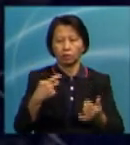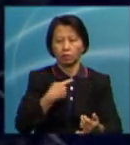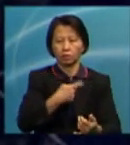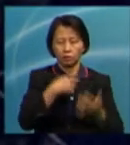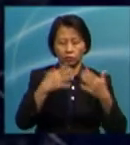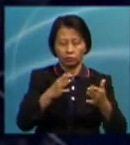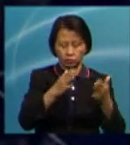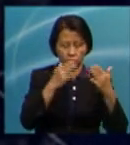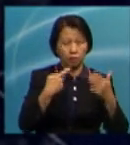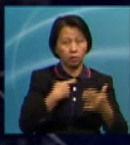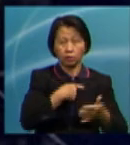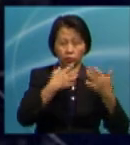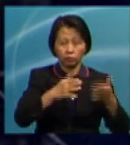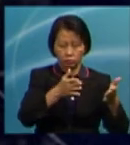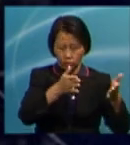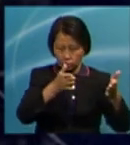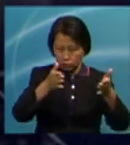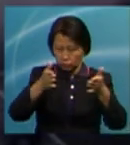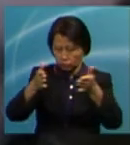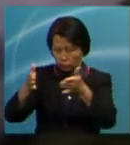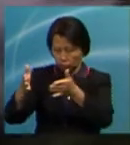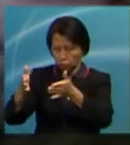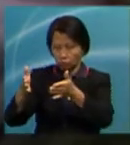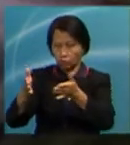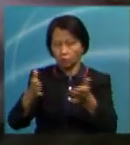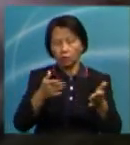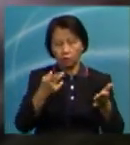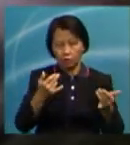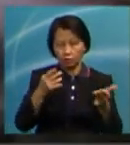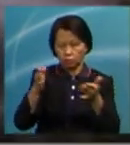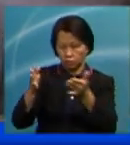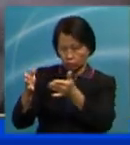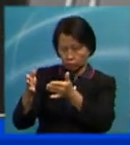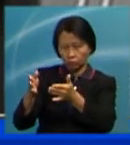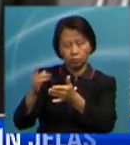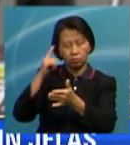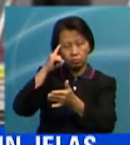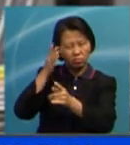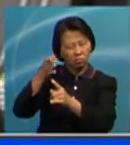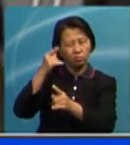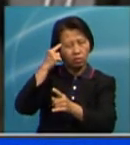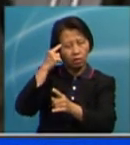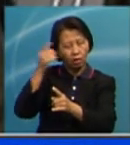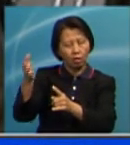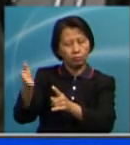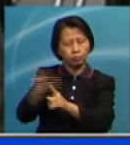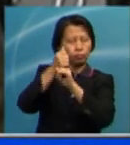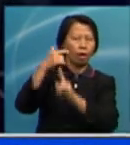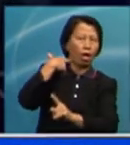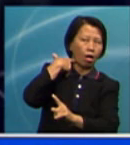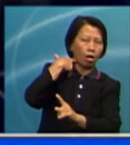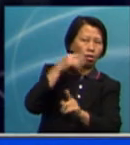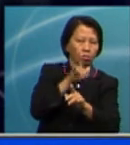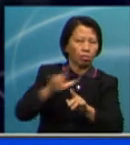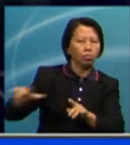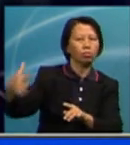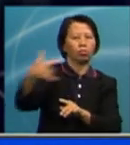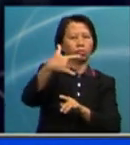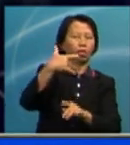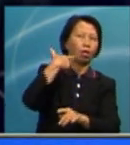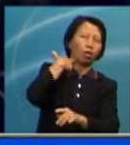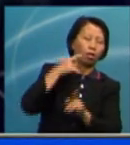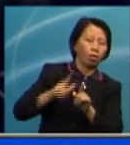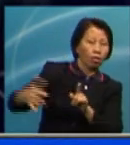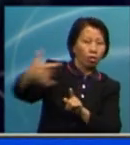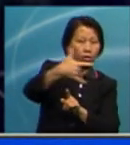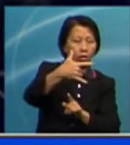condong kepada pilot kitaah condong kepada hijack ya Oke kalau hijack ni